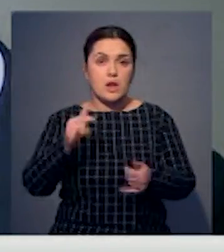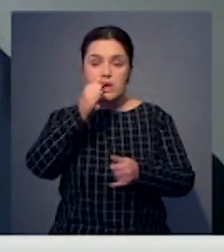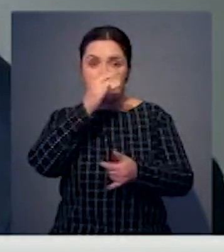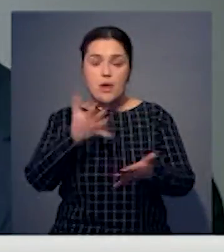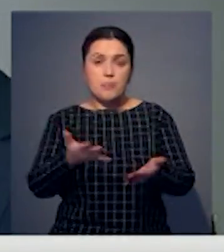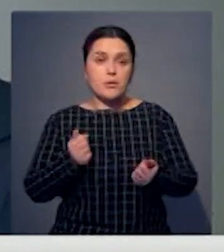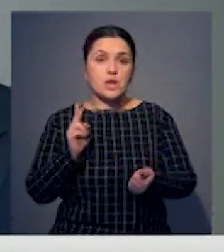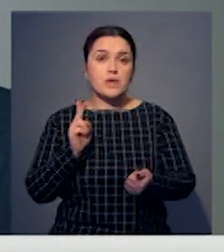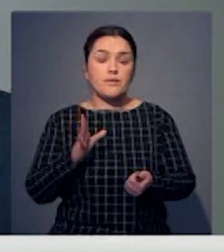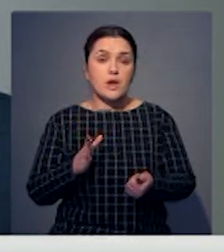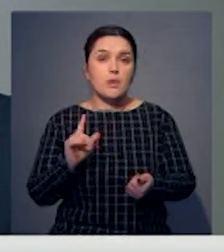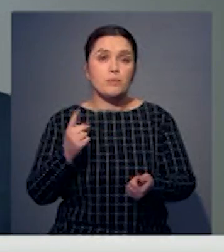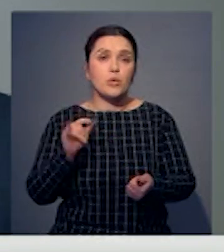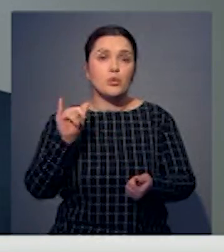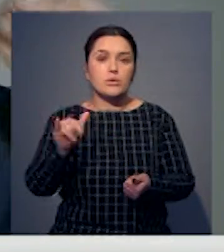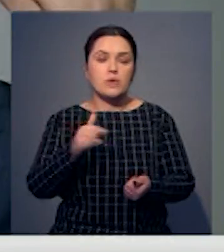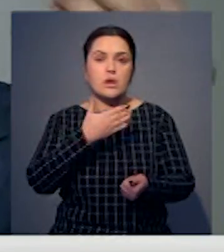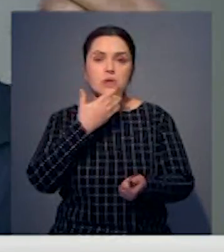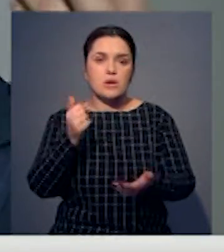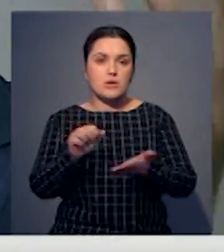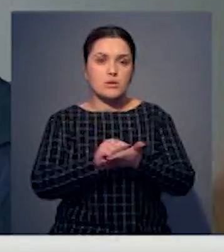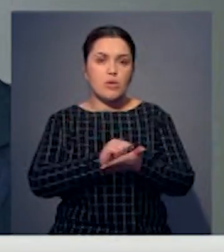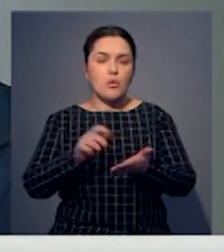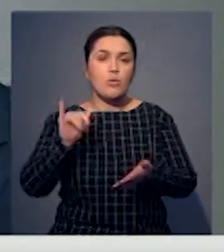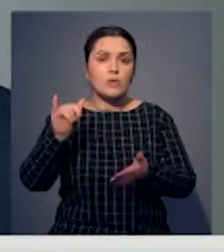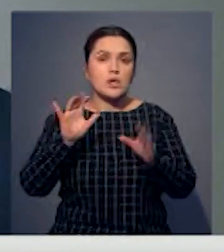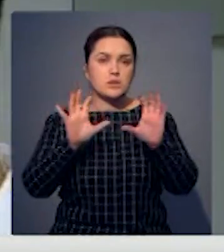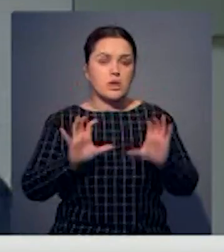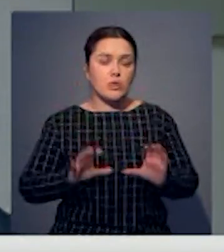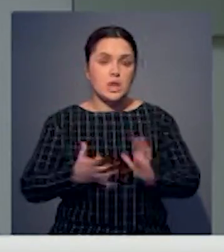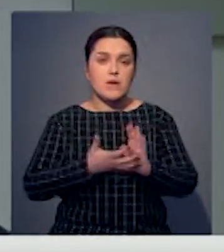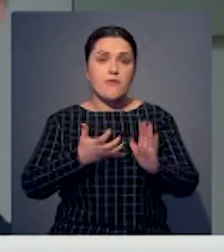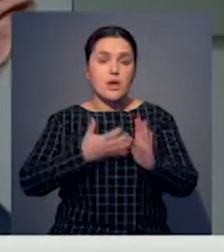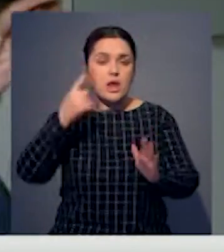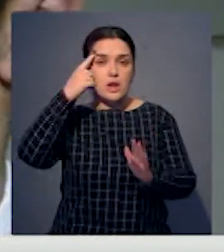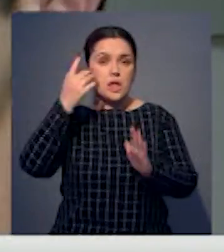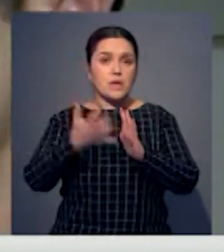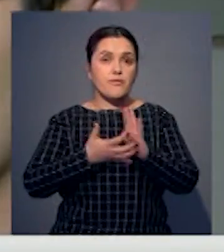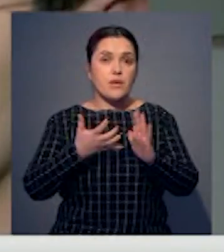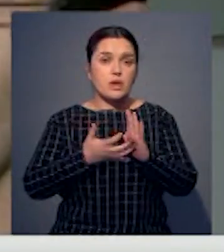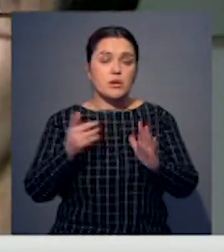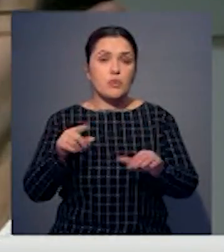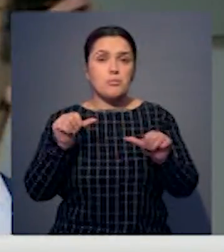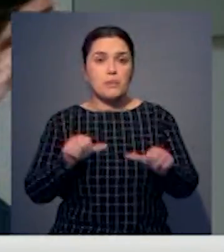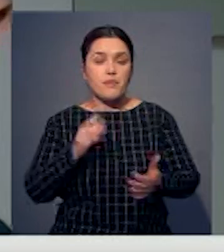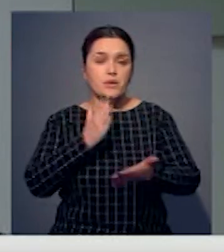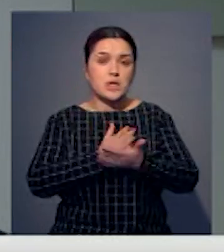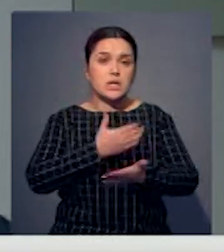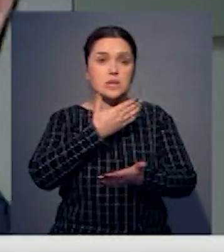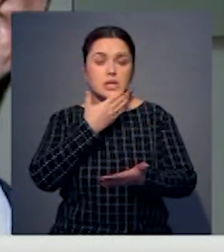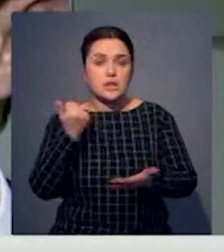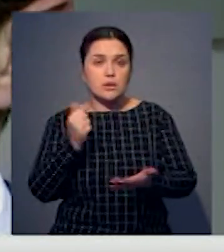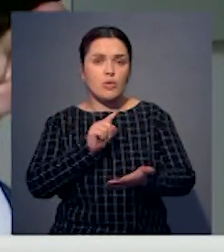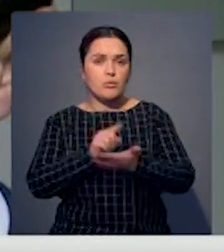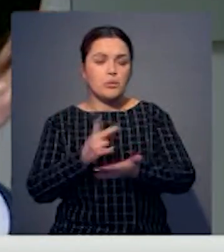там, ну просто потому, что у них не было правовой понимания, правовой помощи не было. На это они имеют право, на это они там что не имеют права. Где-то они могут,